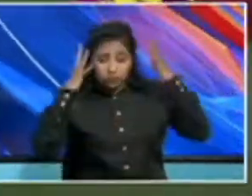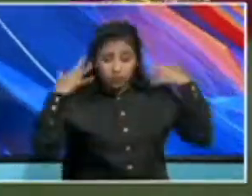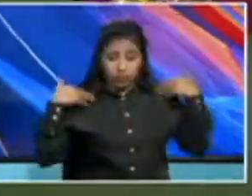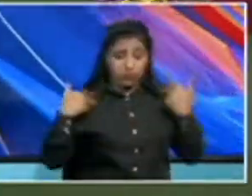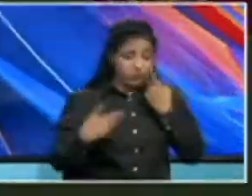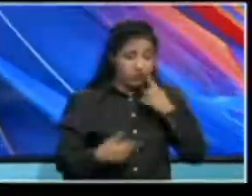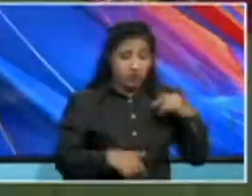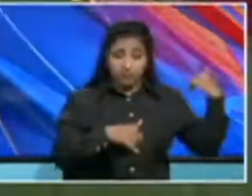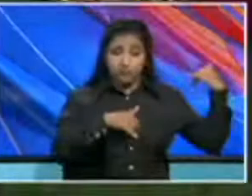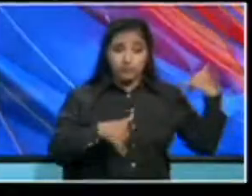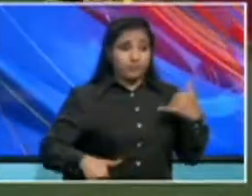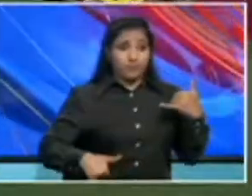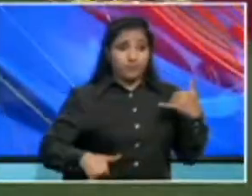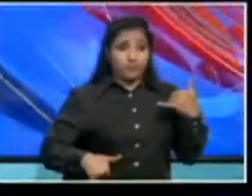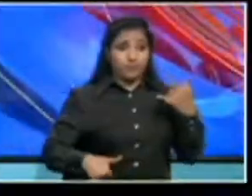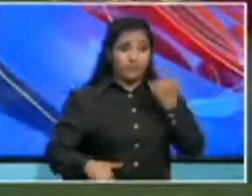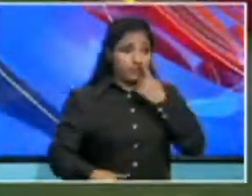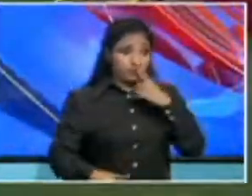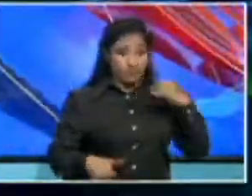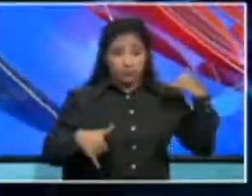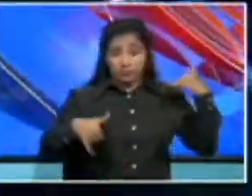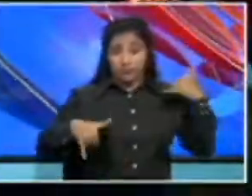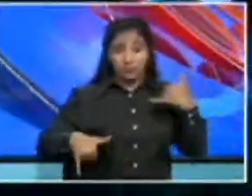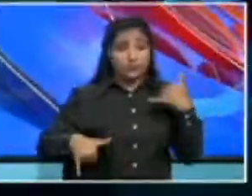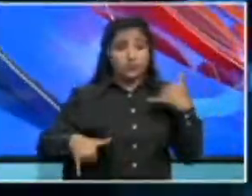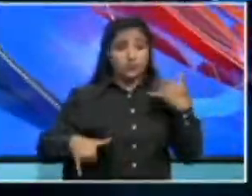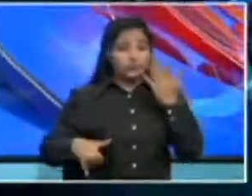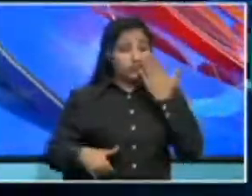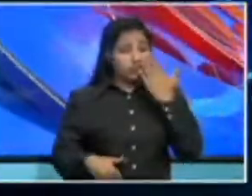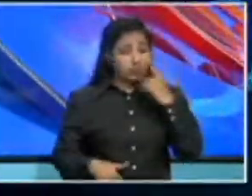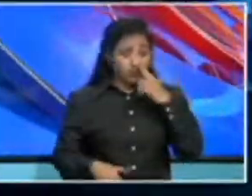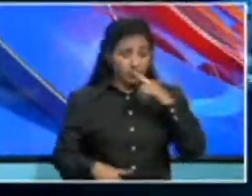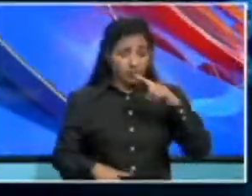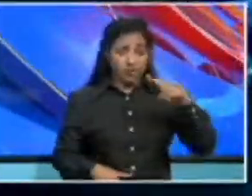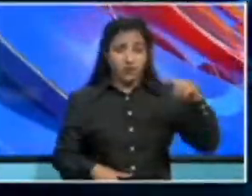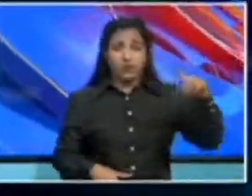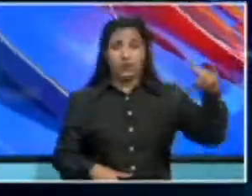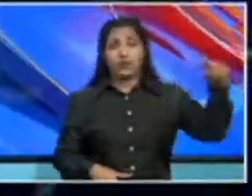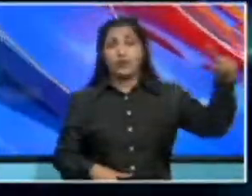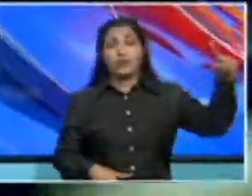जगाड़ तू देखाड़ शक्ति गुर्जरी